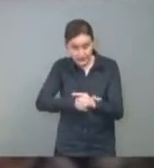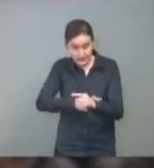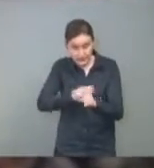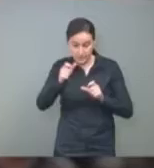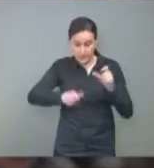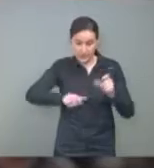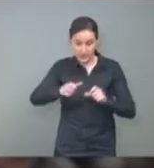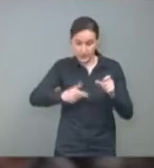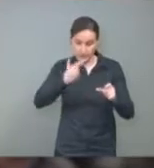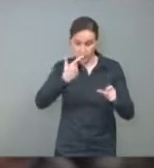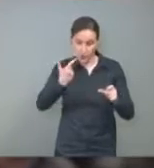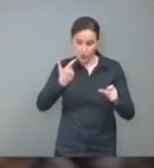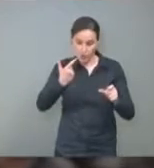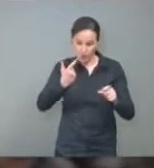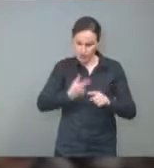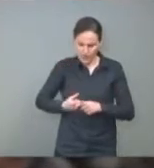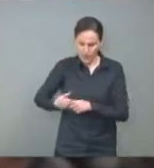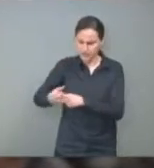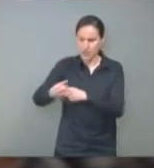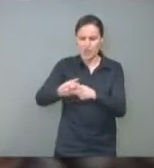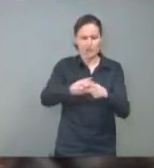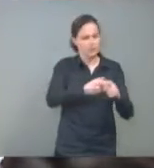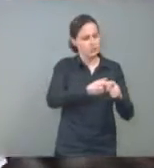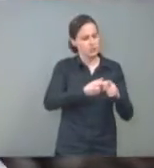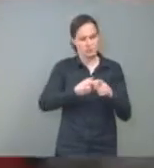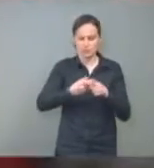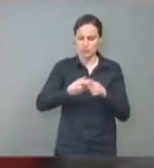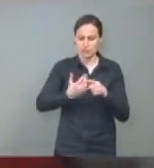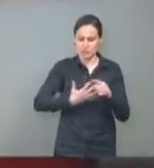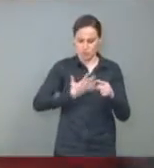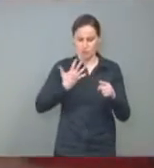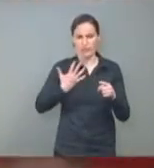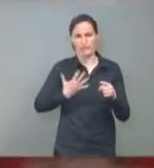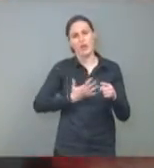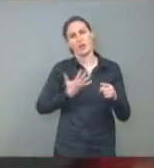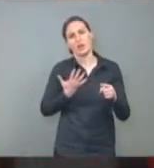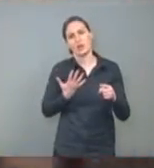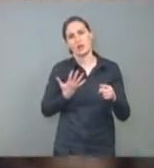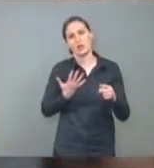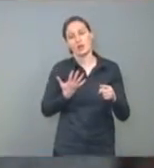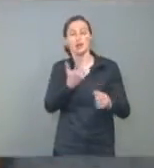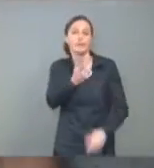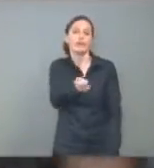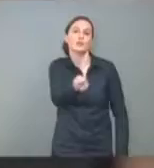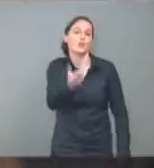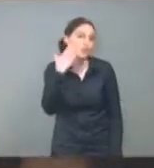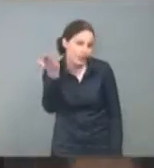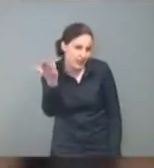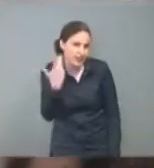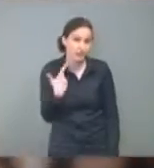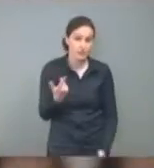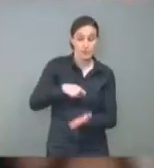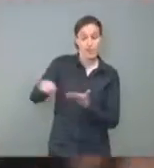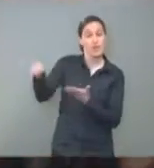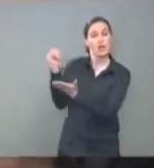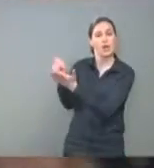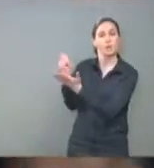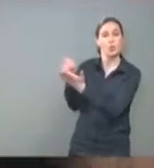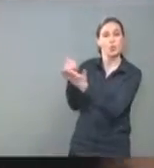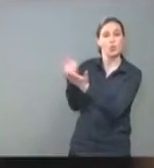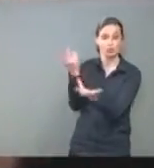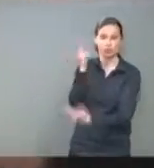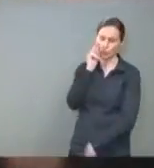dire je paye des impôts quand vous en voyez le résultat. C'est-à-dire que vos enfants à l'école ont des instituteurs et des